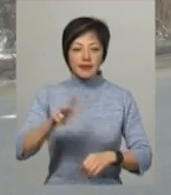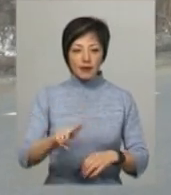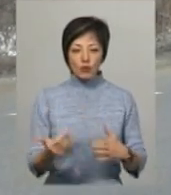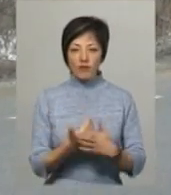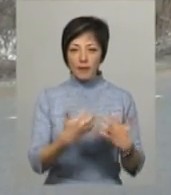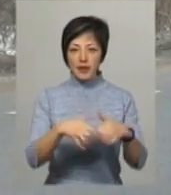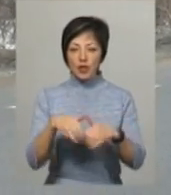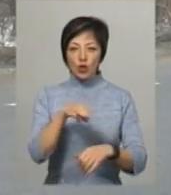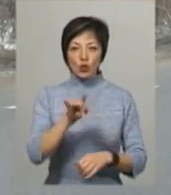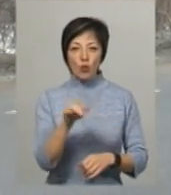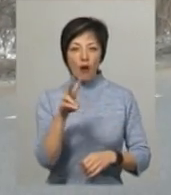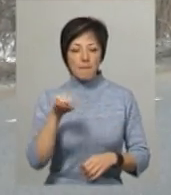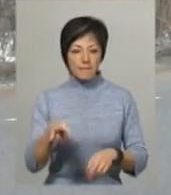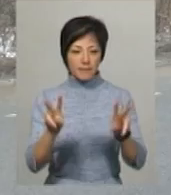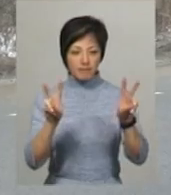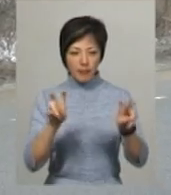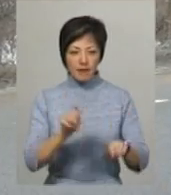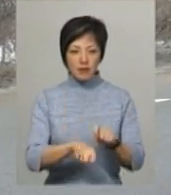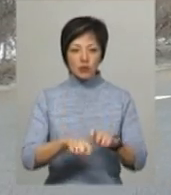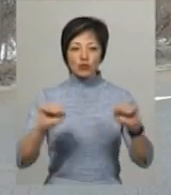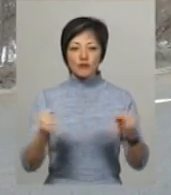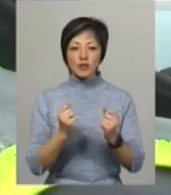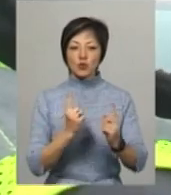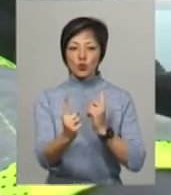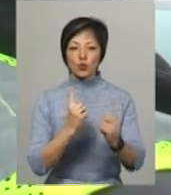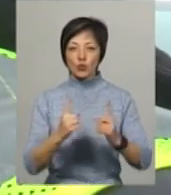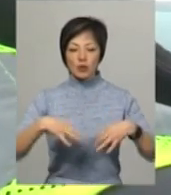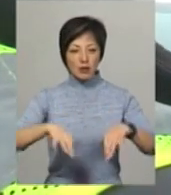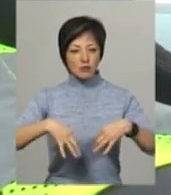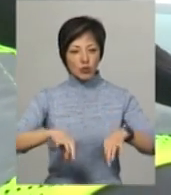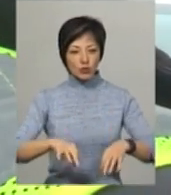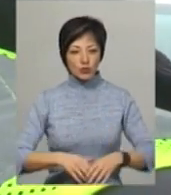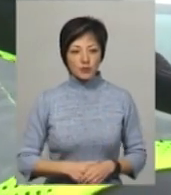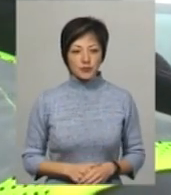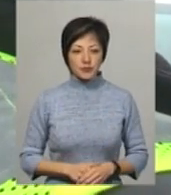пристрої TrueCam, які вимірюють швидкість руху автомобільного транспорту.